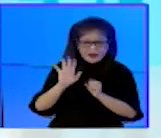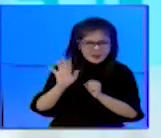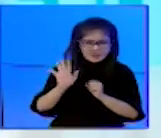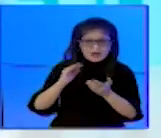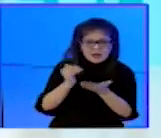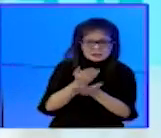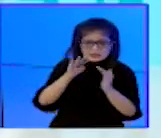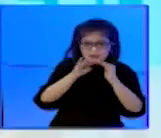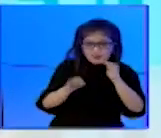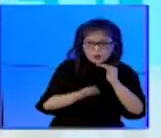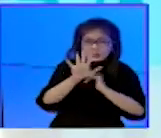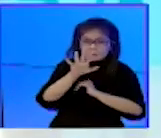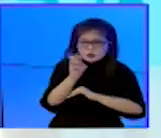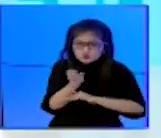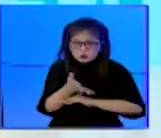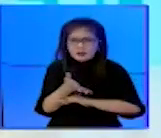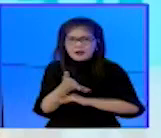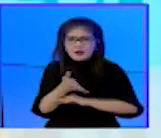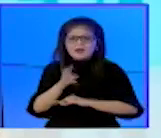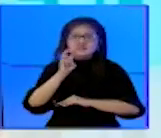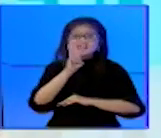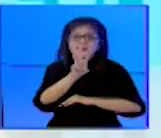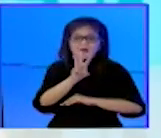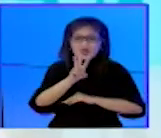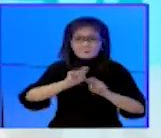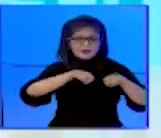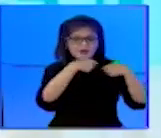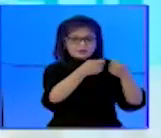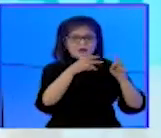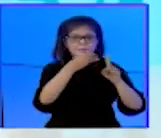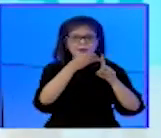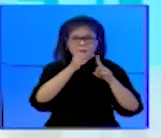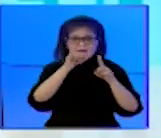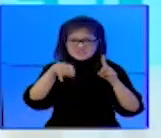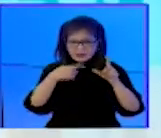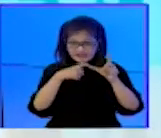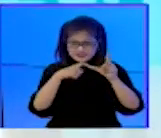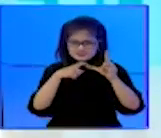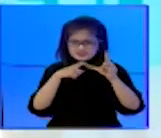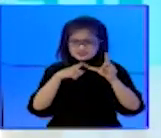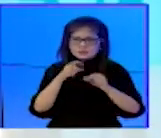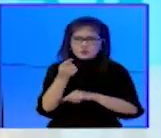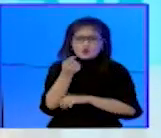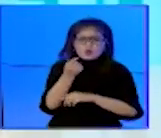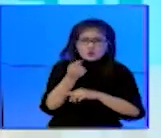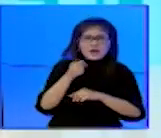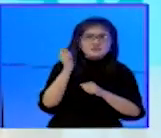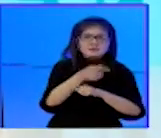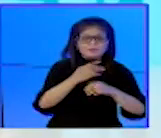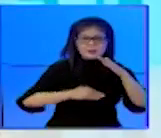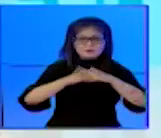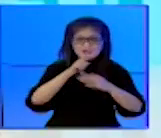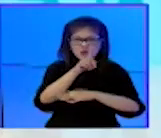bawah Rp5 juta. 3. Terdaftar dalam BPJS Ketenagakerjaan dengan iuran maksimal